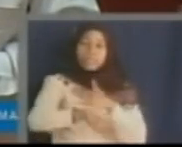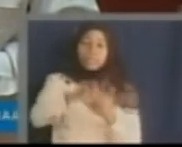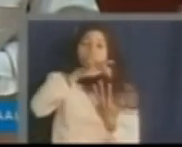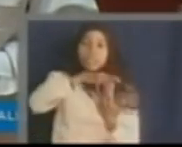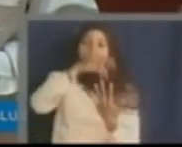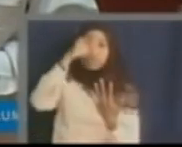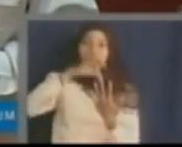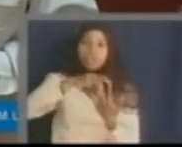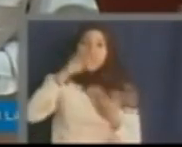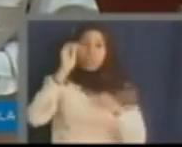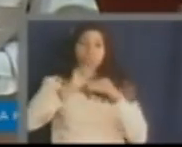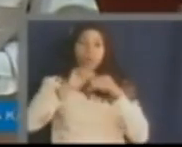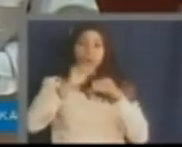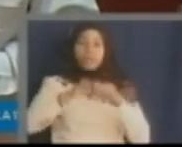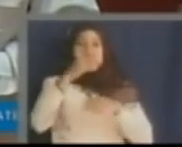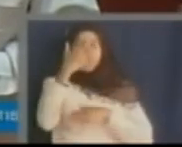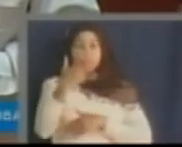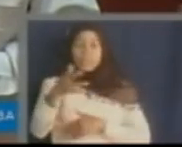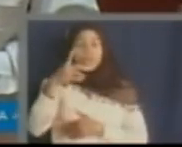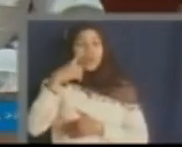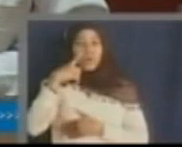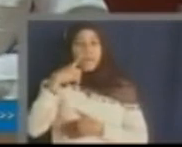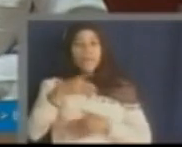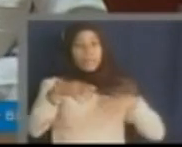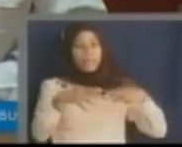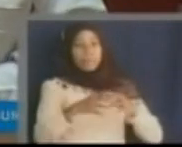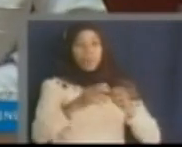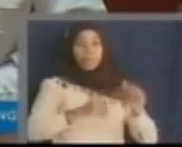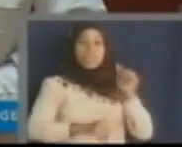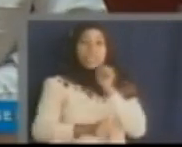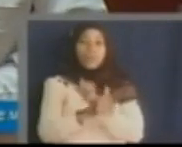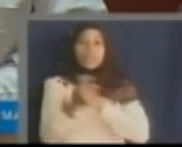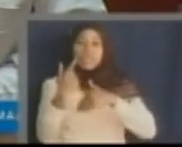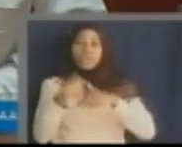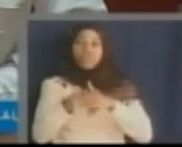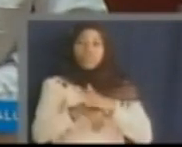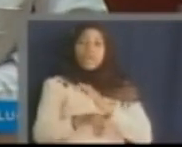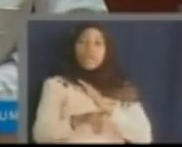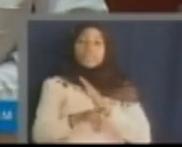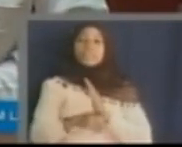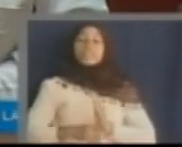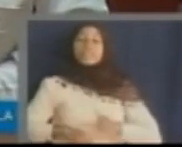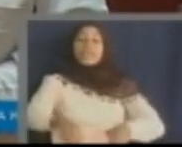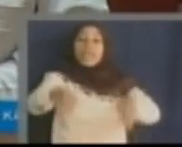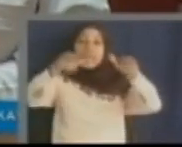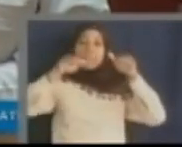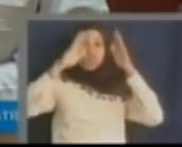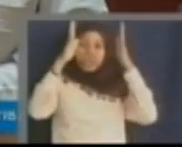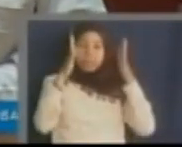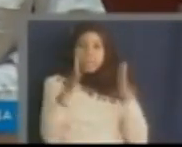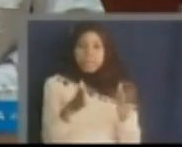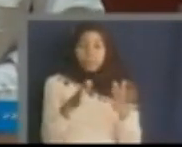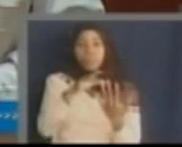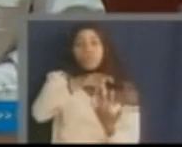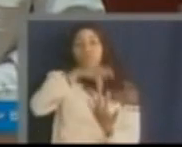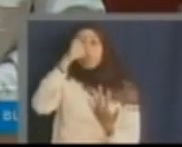makundi yanayowakilishwa kwenye bunge maalum. B. Uteuzi uliofanyika wa